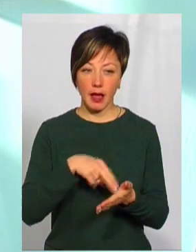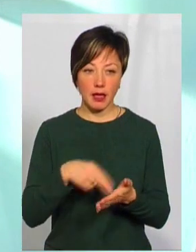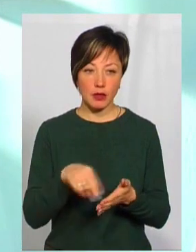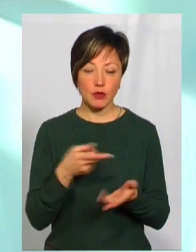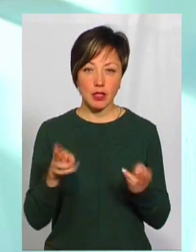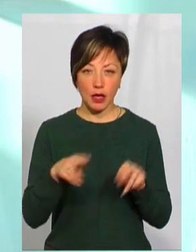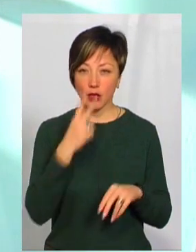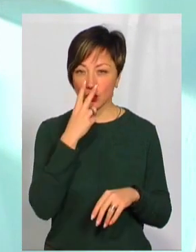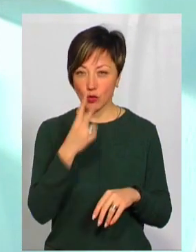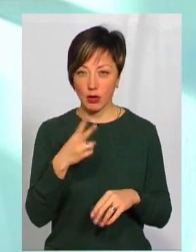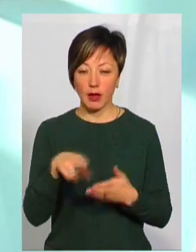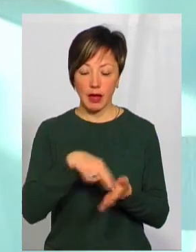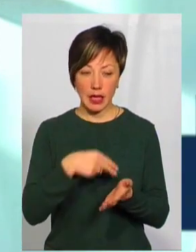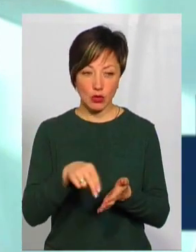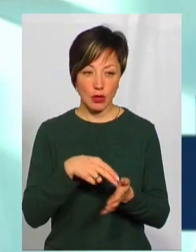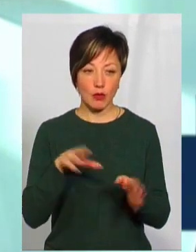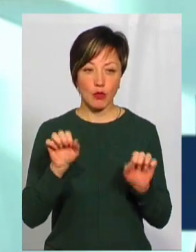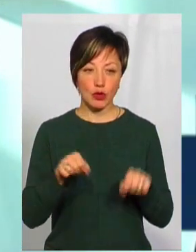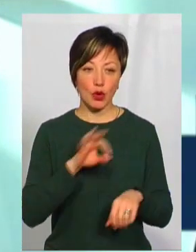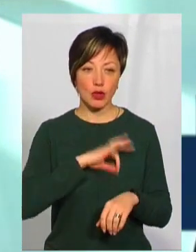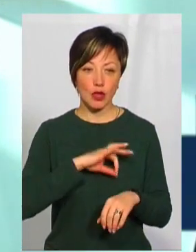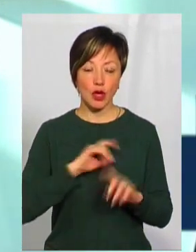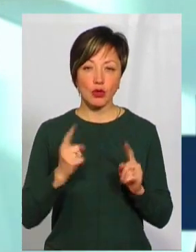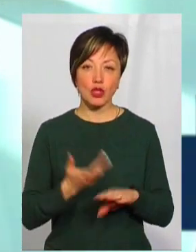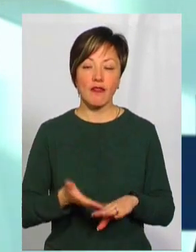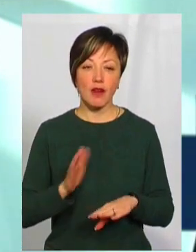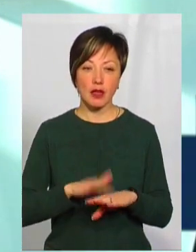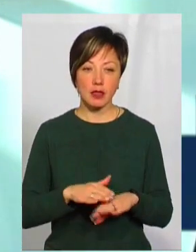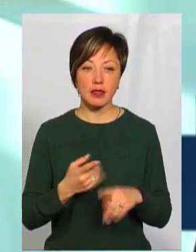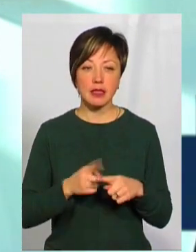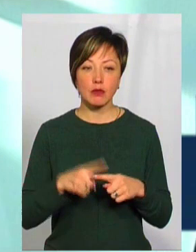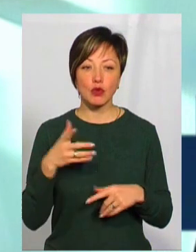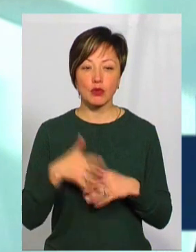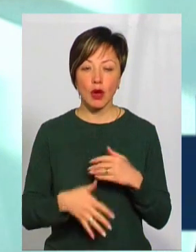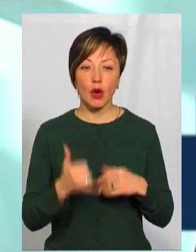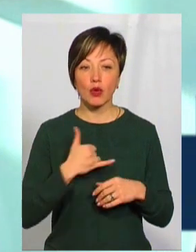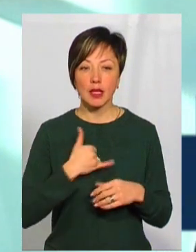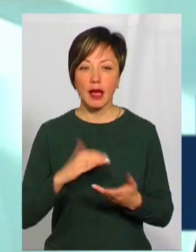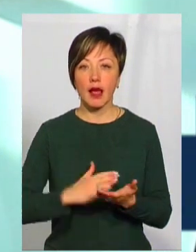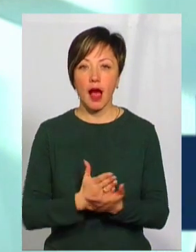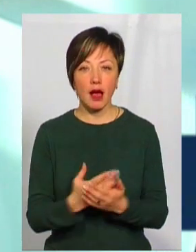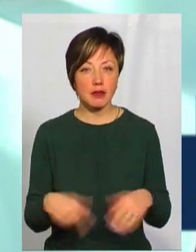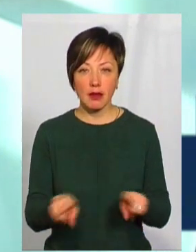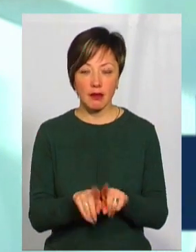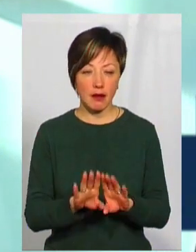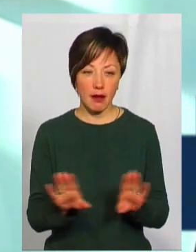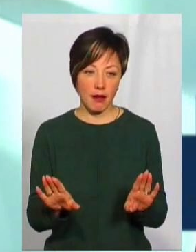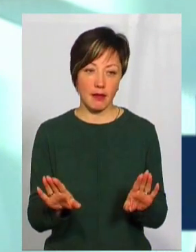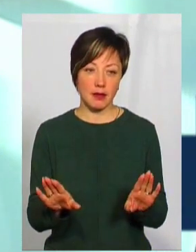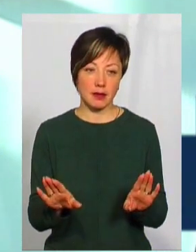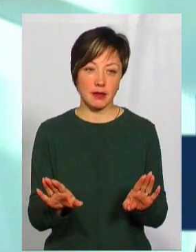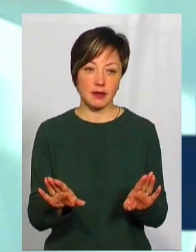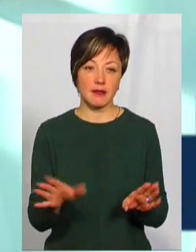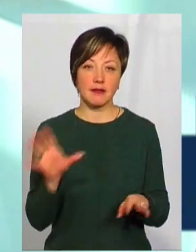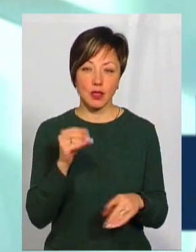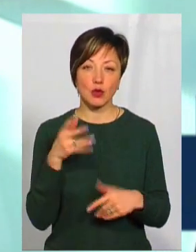Хто має залишок зору, вони клеять кісточками. Нам це дуже важко. І ми це розуміємо, що в нас і якість не така, ну, тут